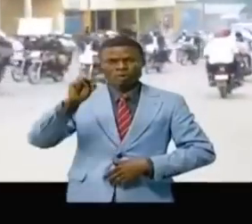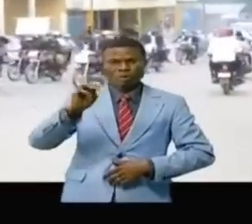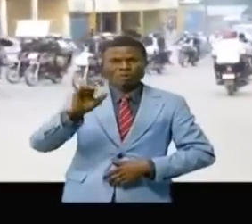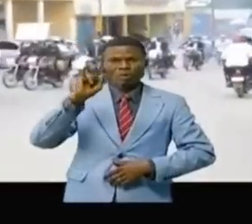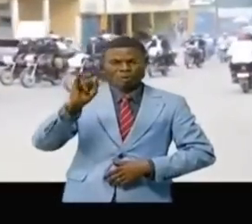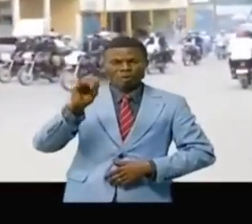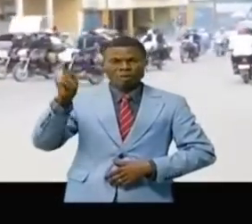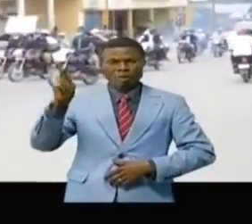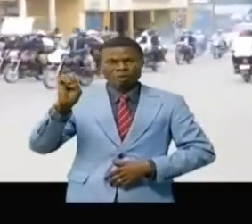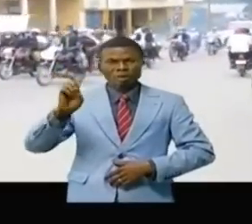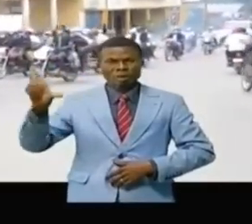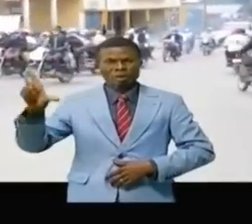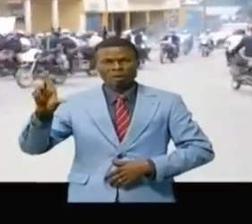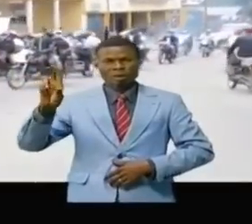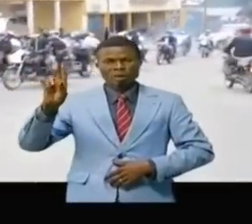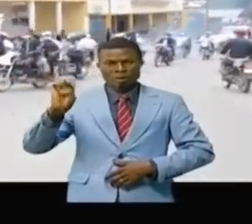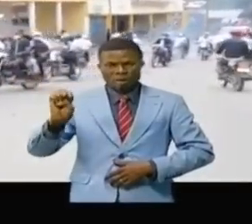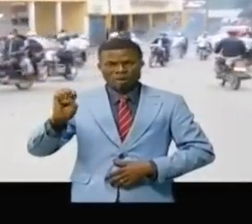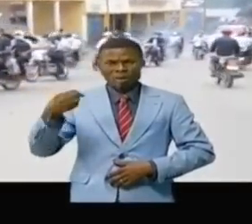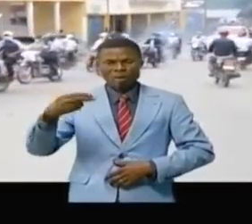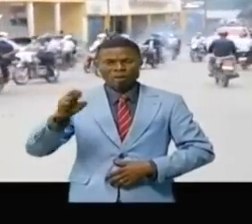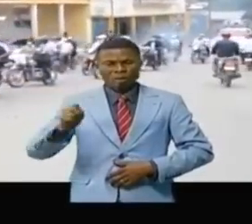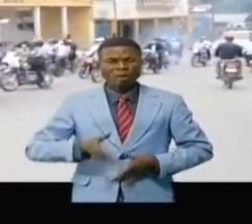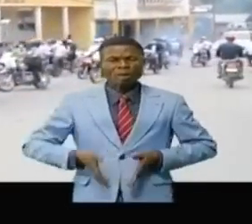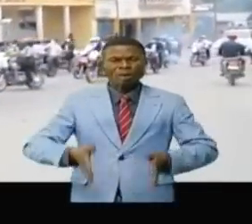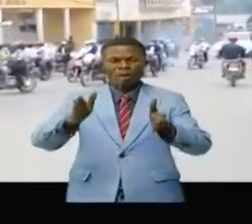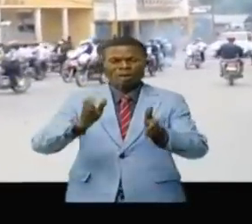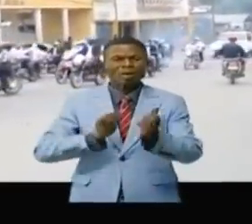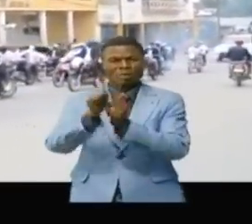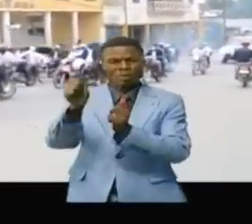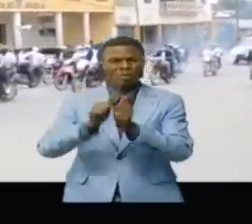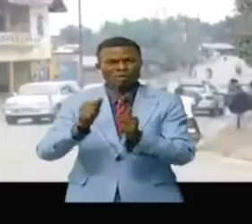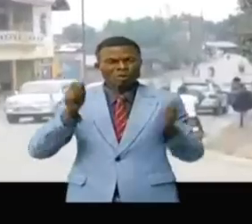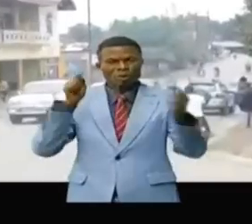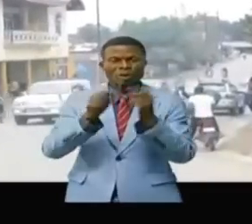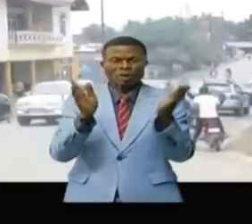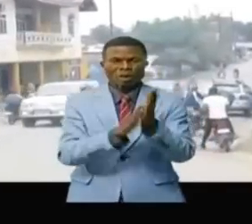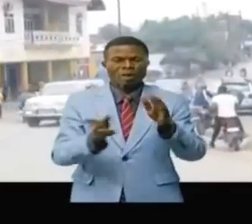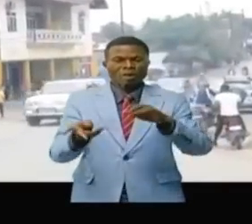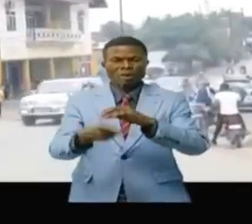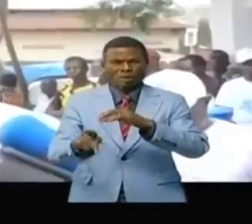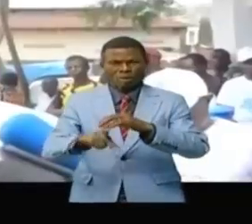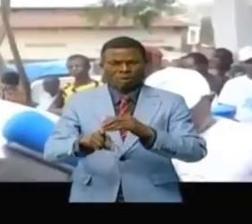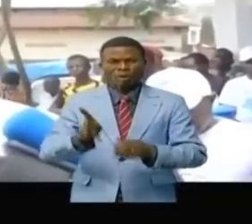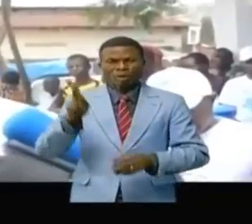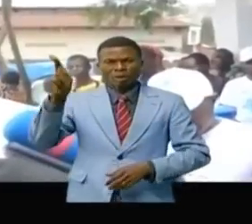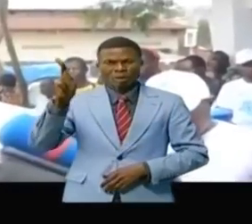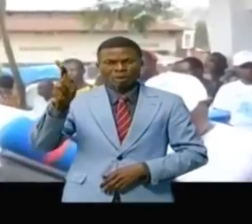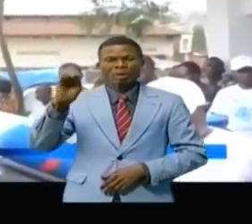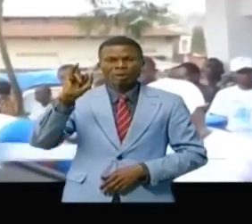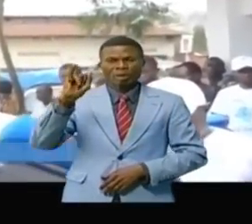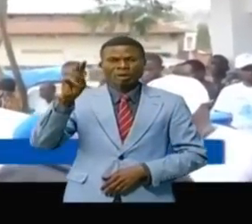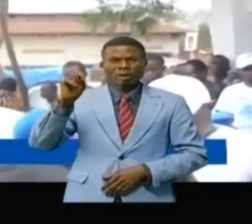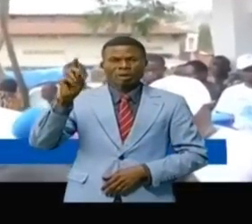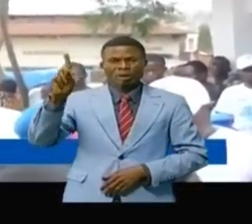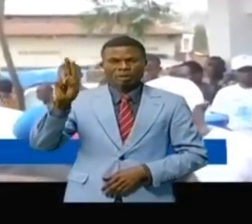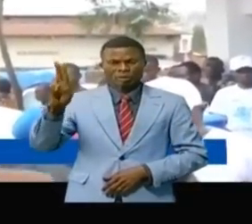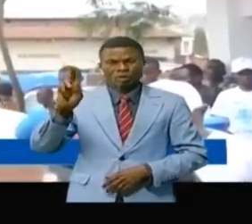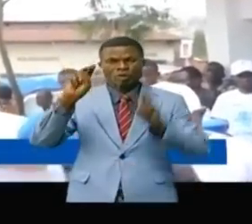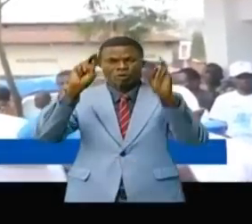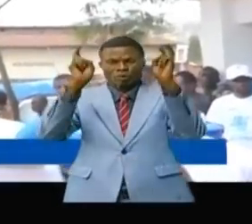Mikelenge, passant par toutes les grandes artères de la ville jusqu'à l'école primaire Kinduville. Un système